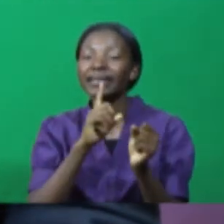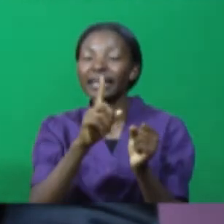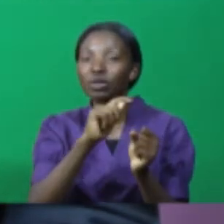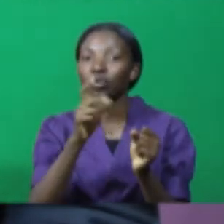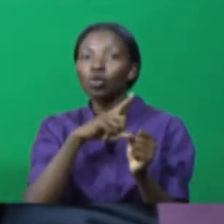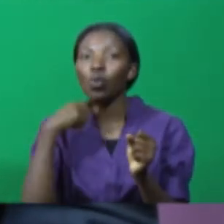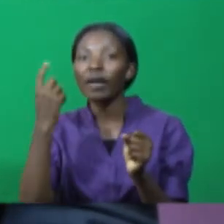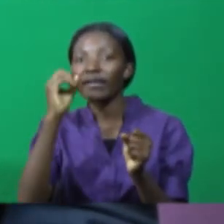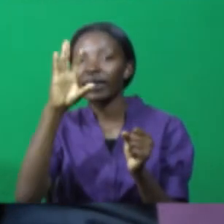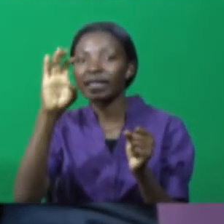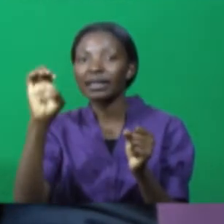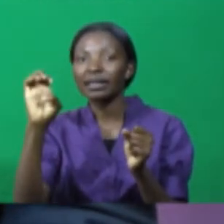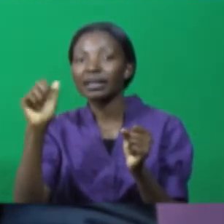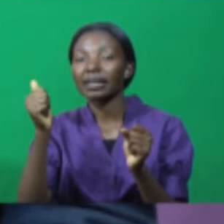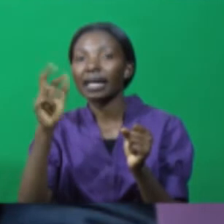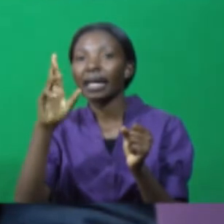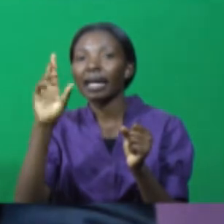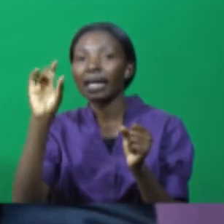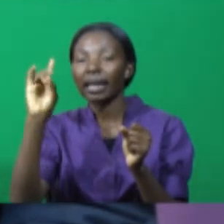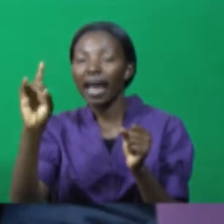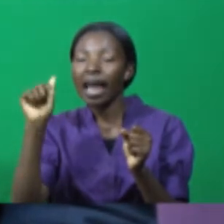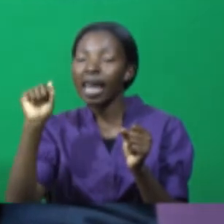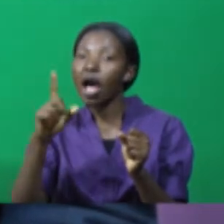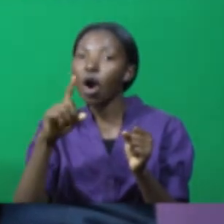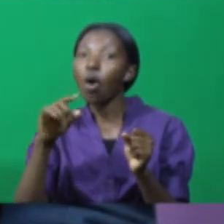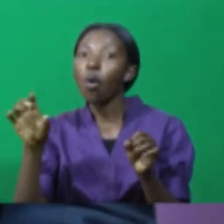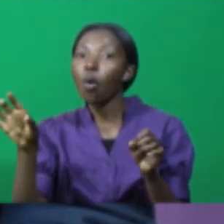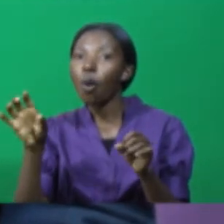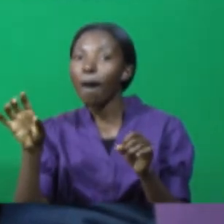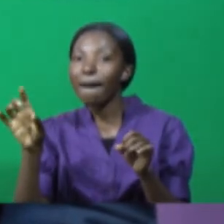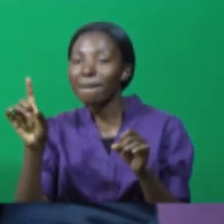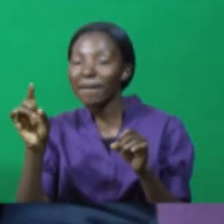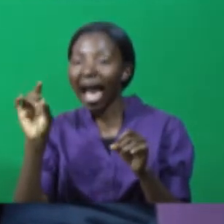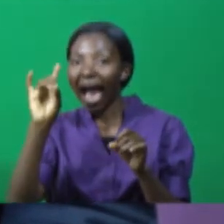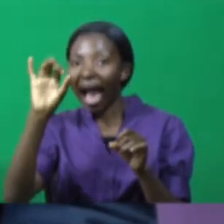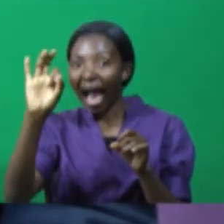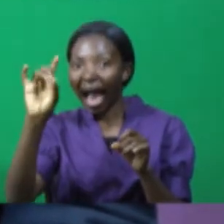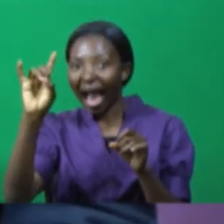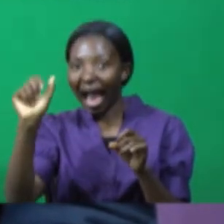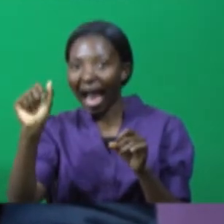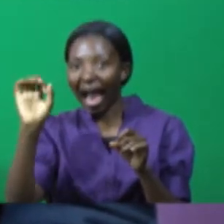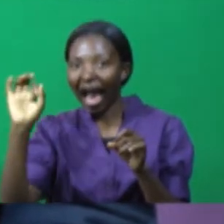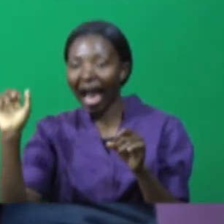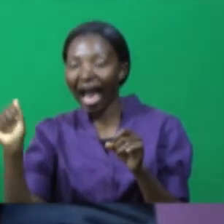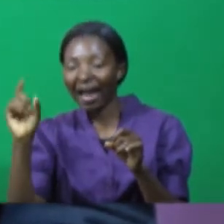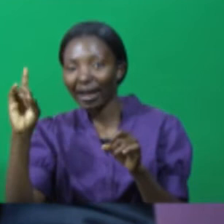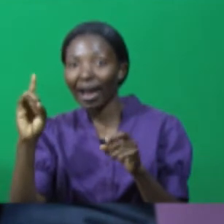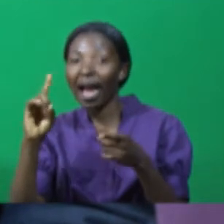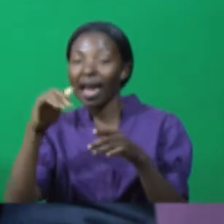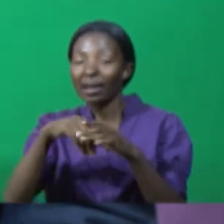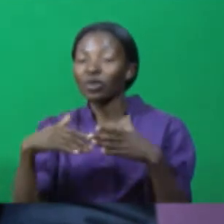Sarai, tarira murandakadzi wako ruparuoko rwako. Umuitire sezvaunoda. Zvino Sarai akamunetsa